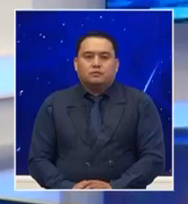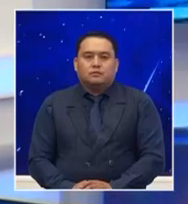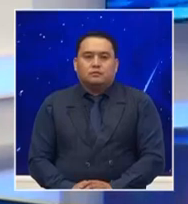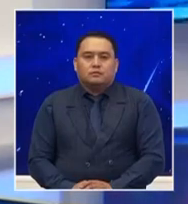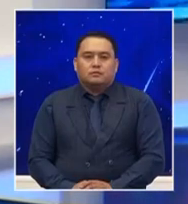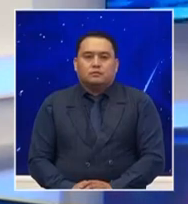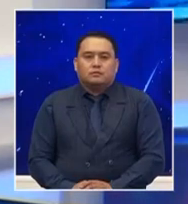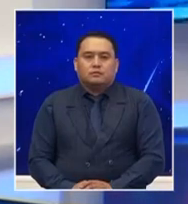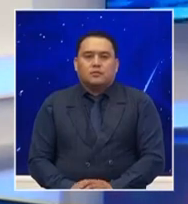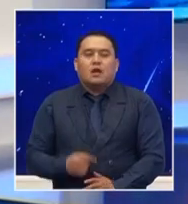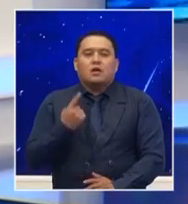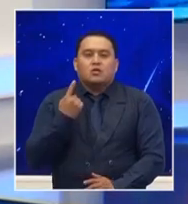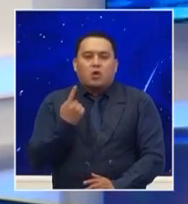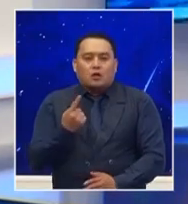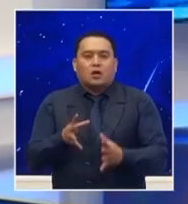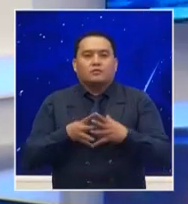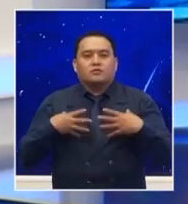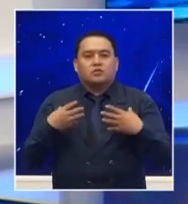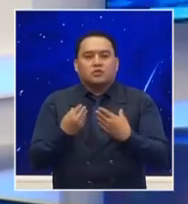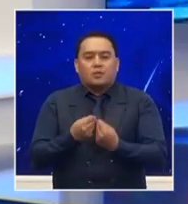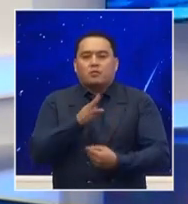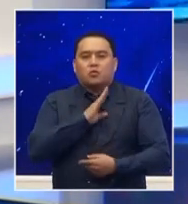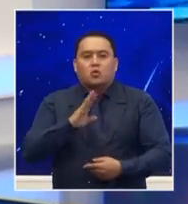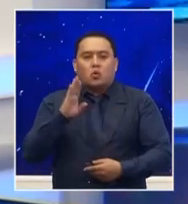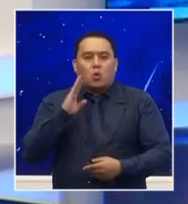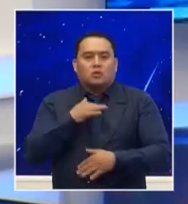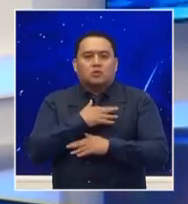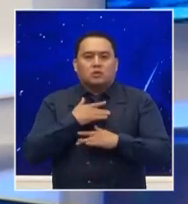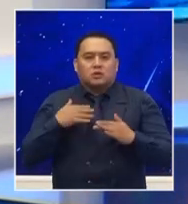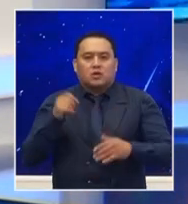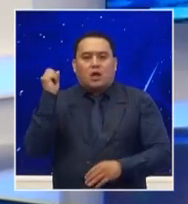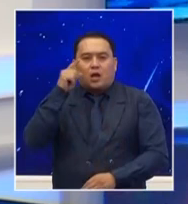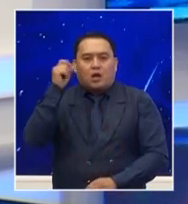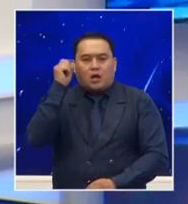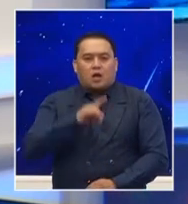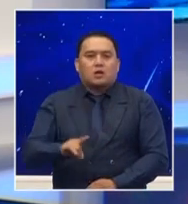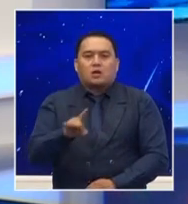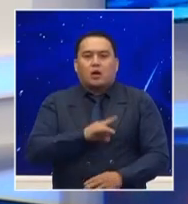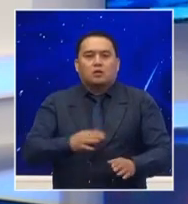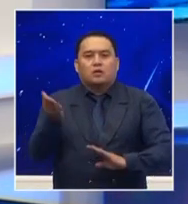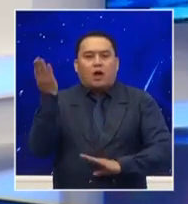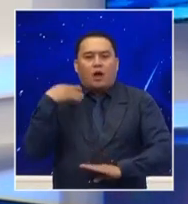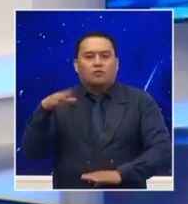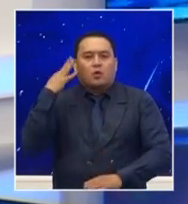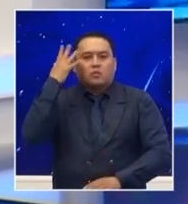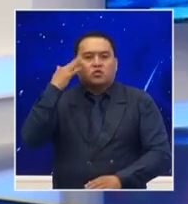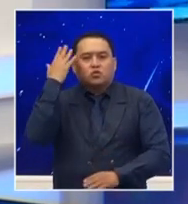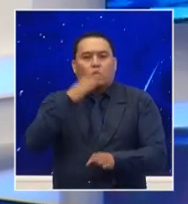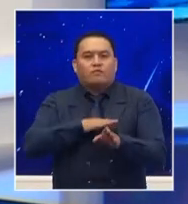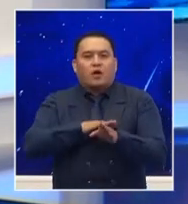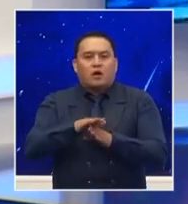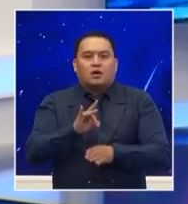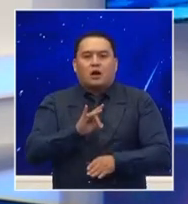Мечты сбываются. Еще одна многодетная семья обрела крышу над головой в Искельдинском районе. Давнюю мечту матери-одиночки